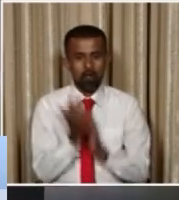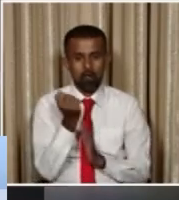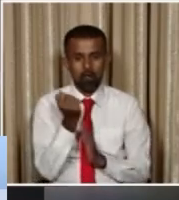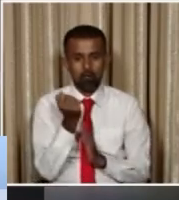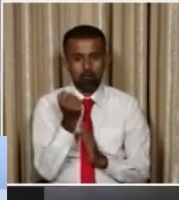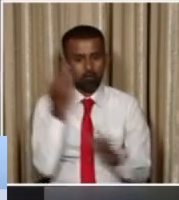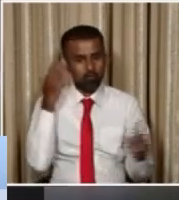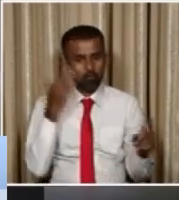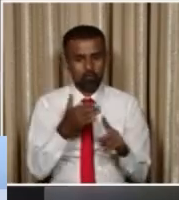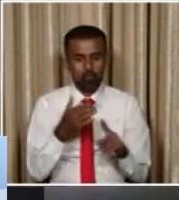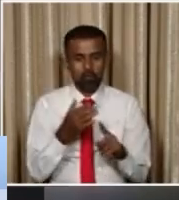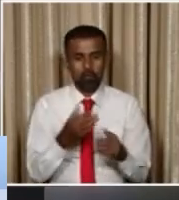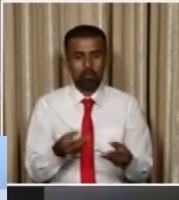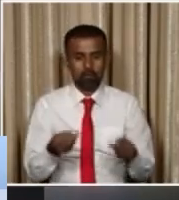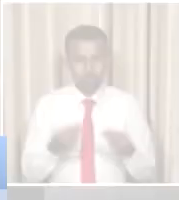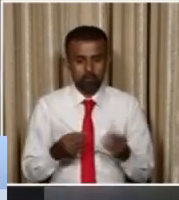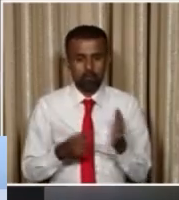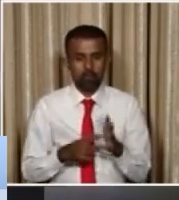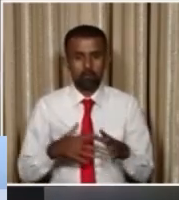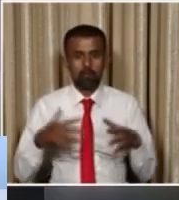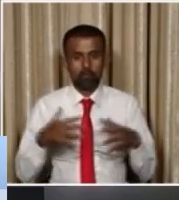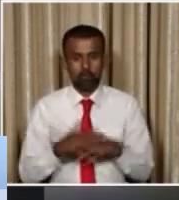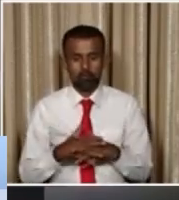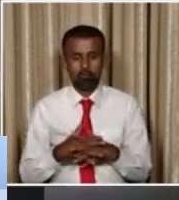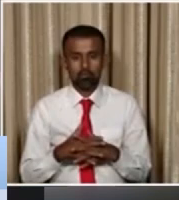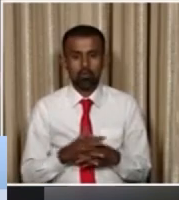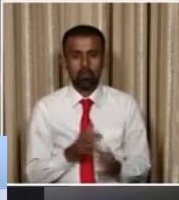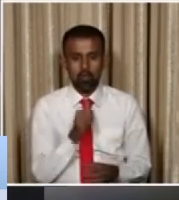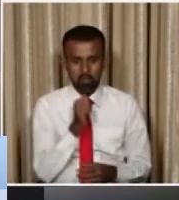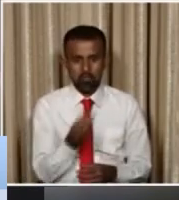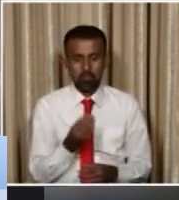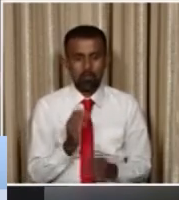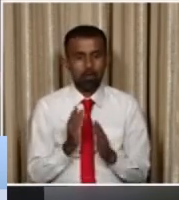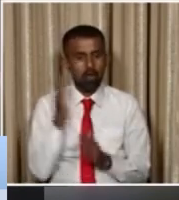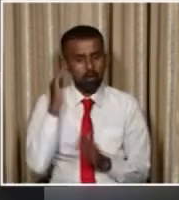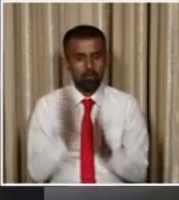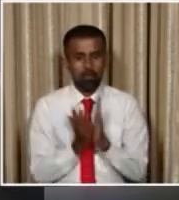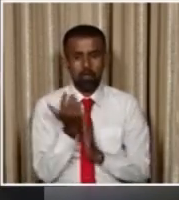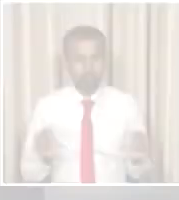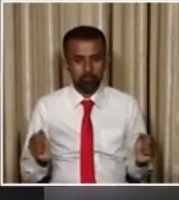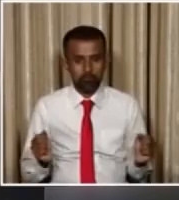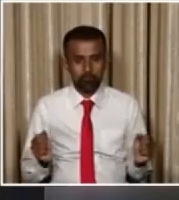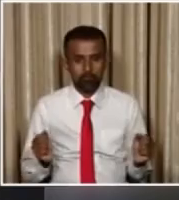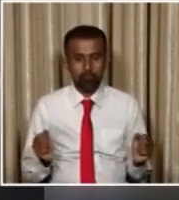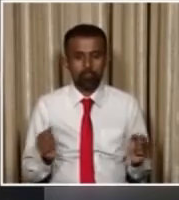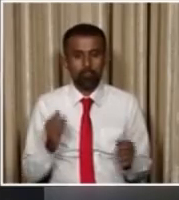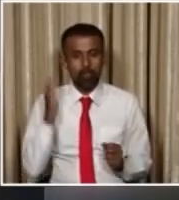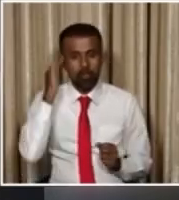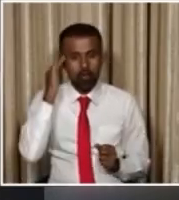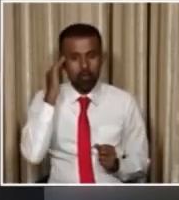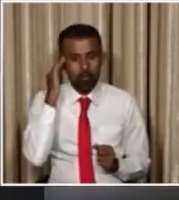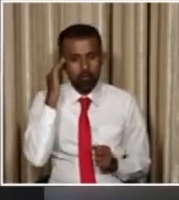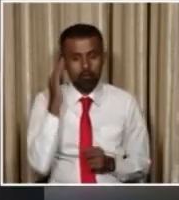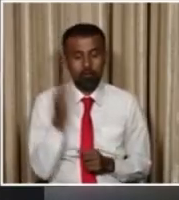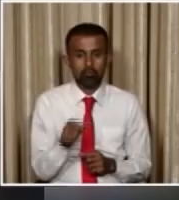අයිතිවාසිකම් වෙනුවෙන් කියලා ගේන නීති ඇත්තටම ගේන්නේ කාන්තා අයිතිවාසිකම් වෙනුවෙන් නෙවෙයි, කාන්තා